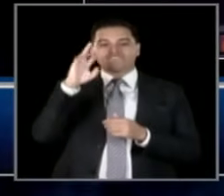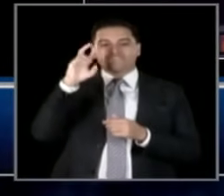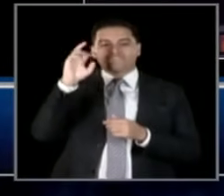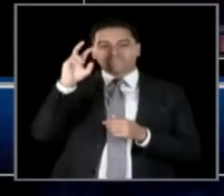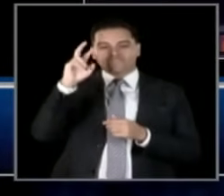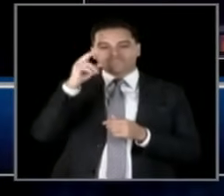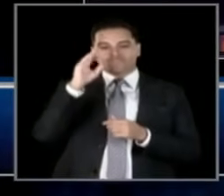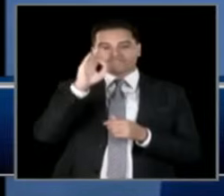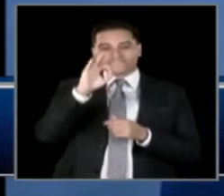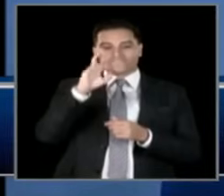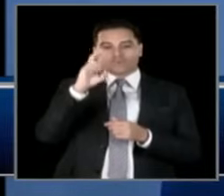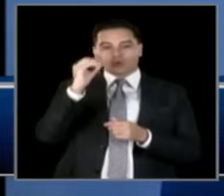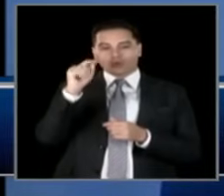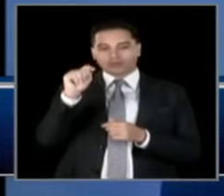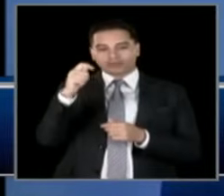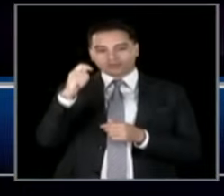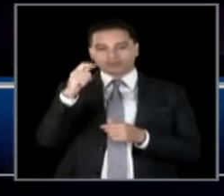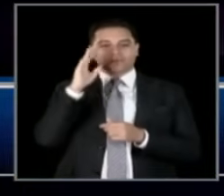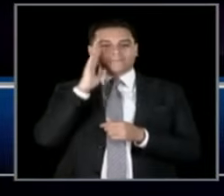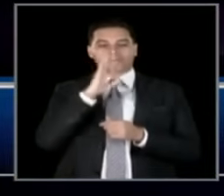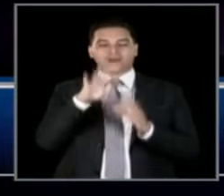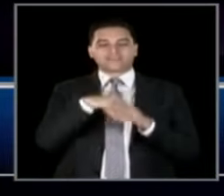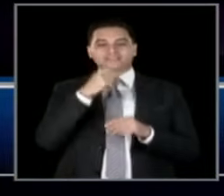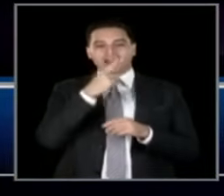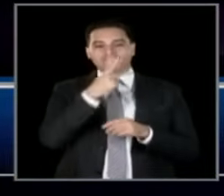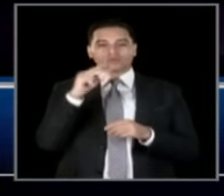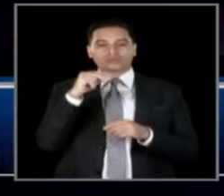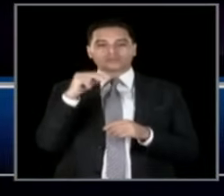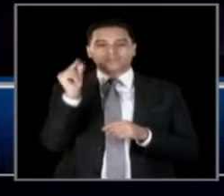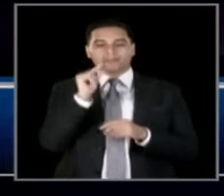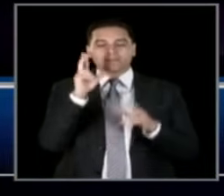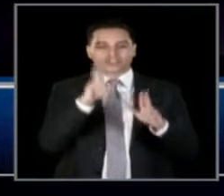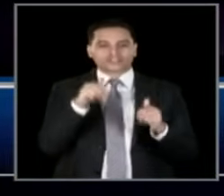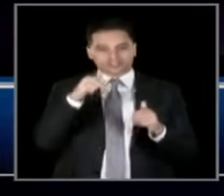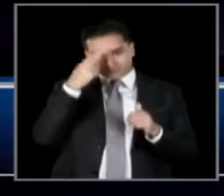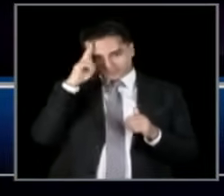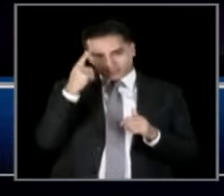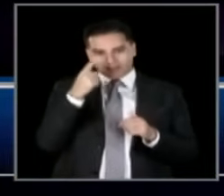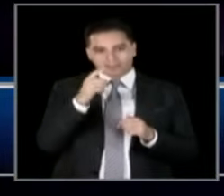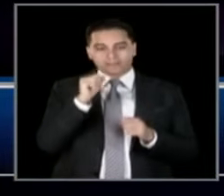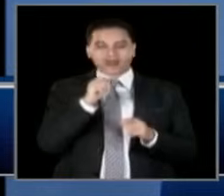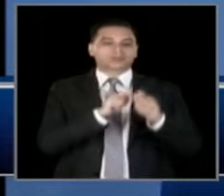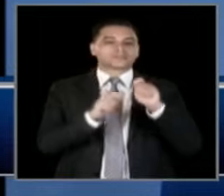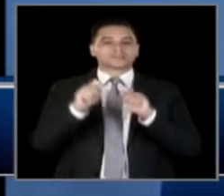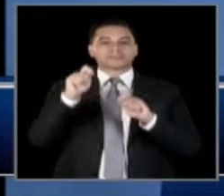2020؟ جوجل. ما فكرتيش، لأن احنا بنقول منصة